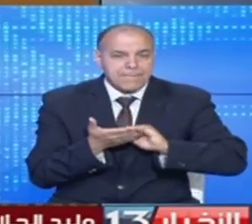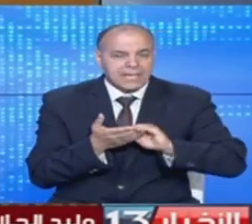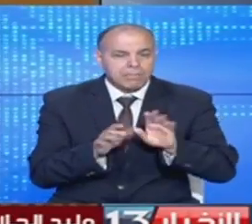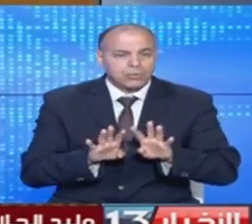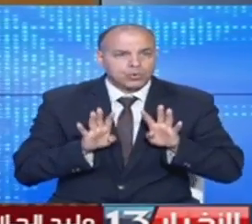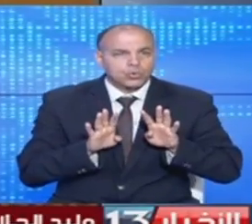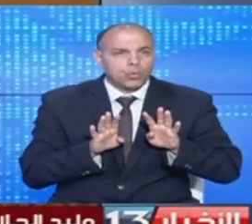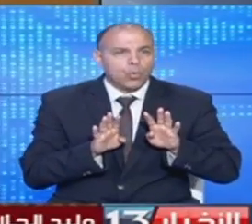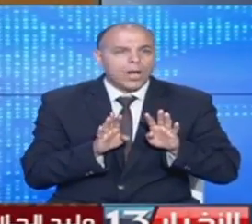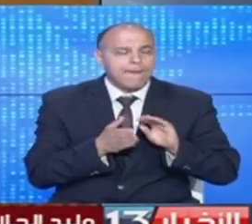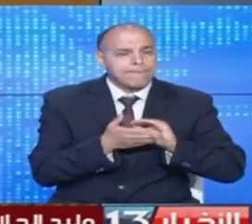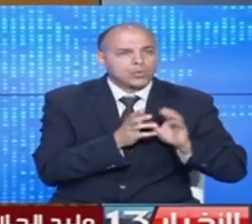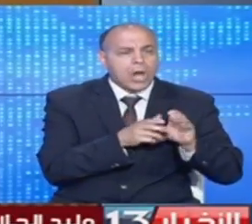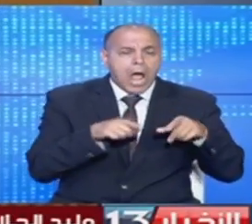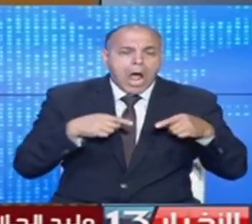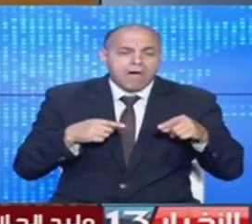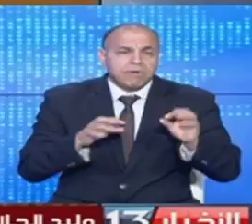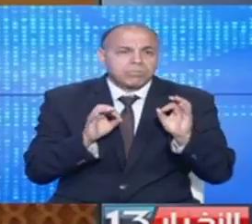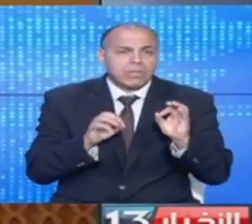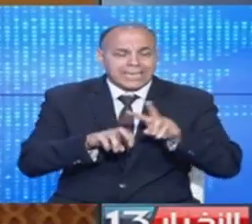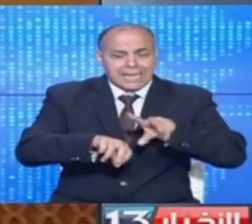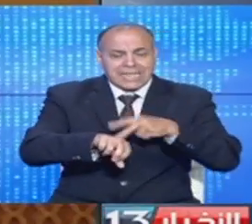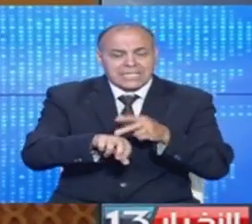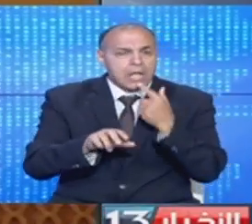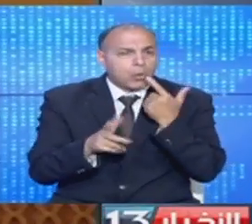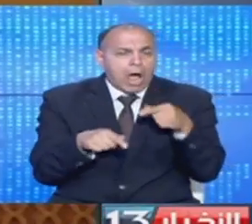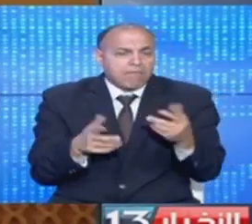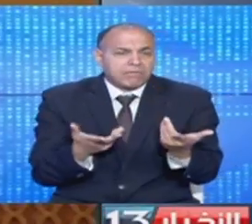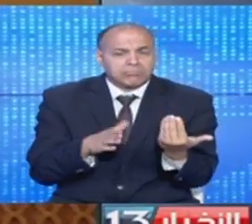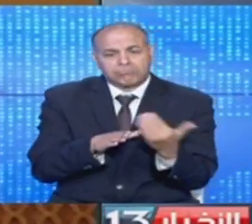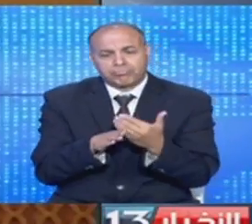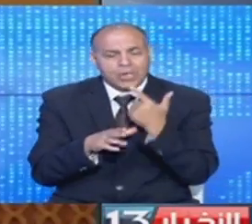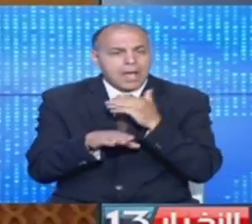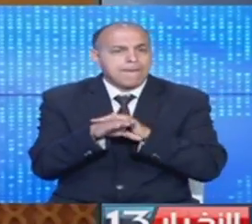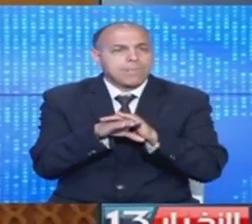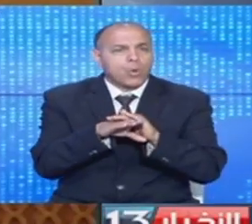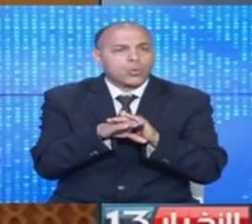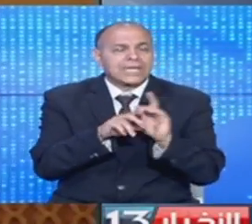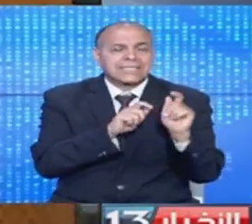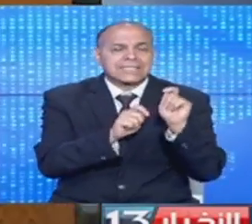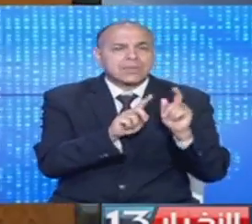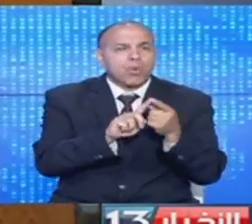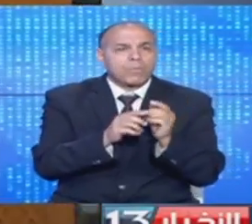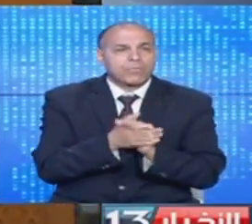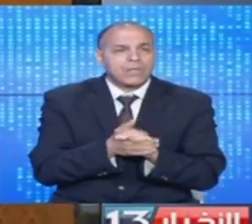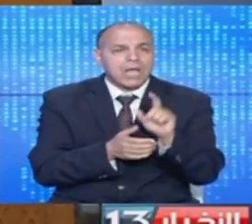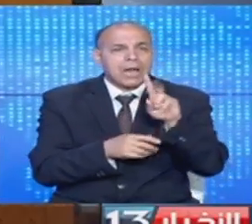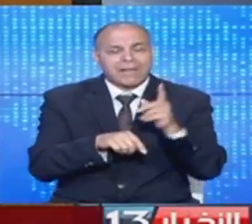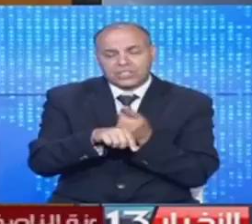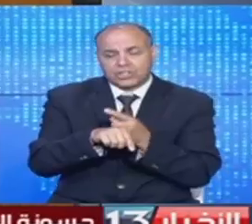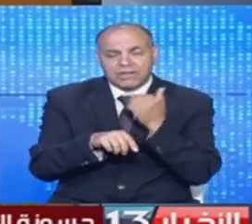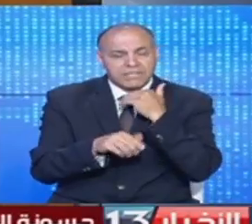أو الديوان مناش خايف في تحديد 3 ساعات تدخلات في موضوع سياسي هام. إيسها 14